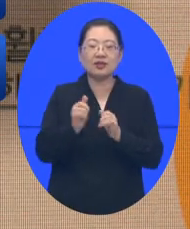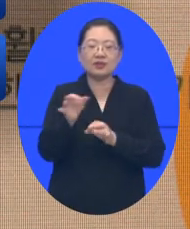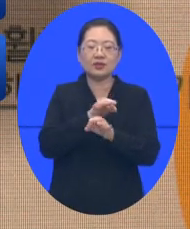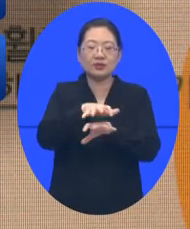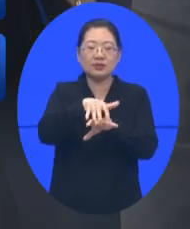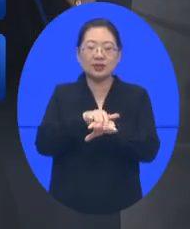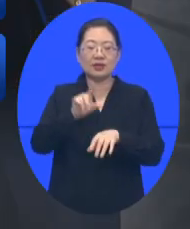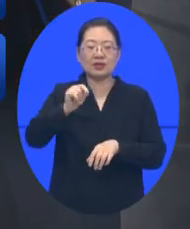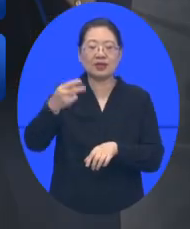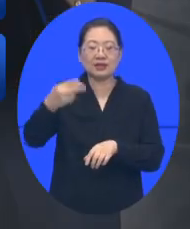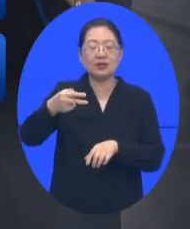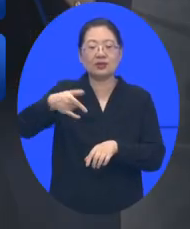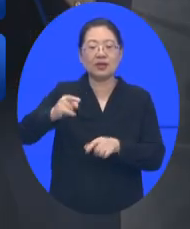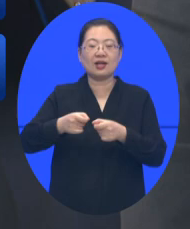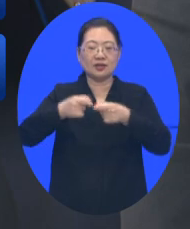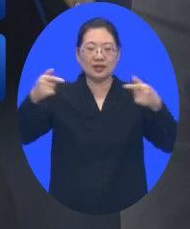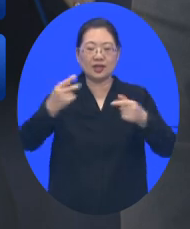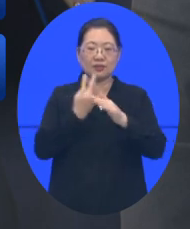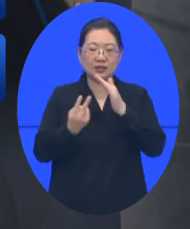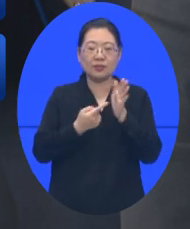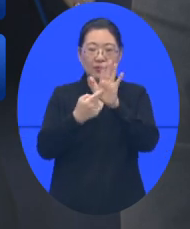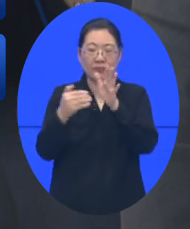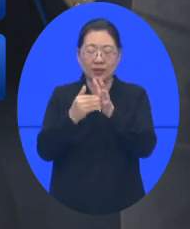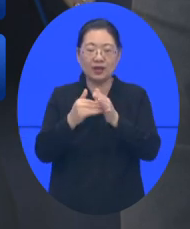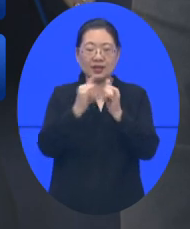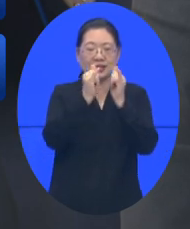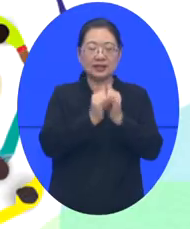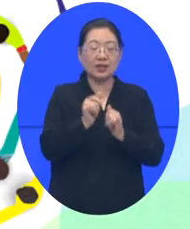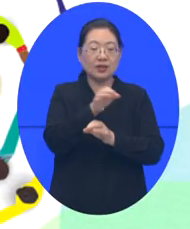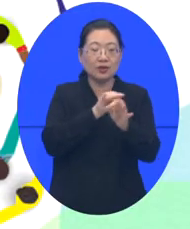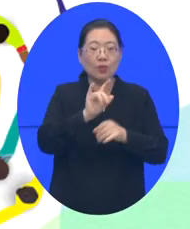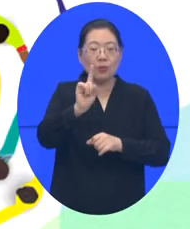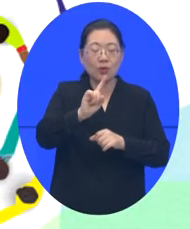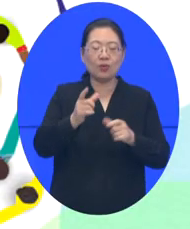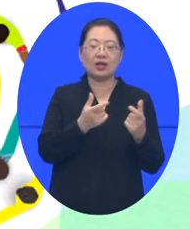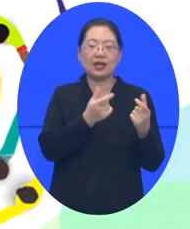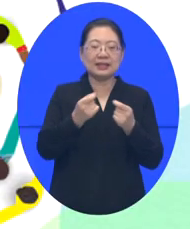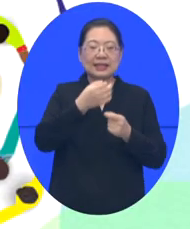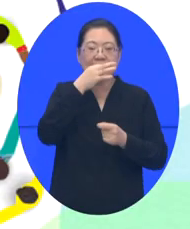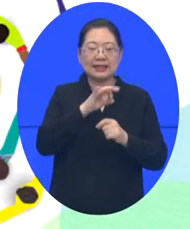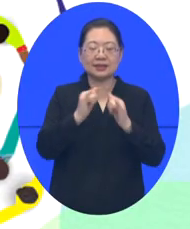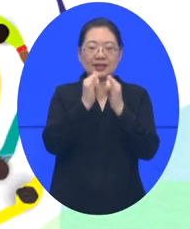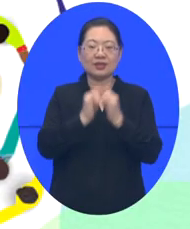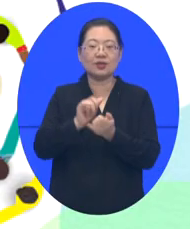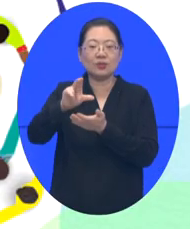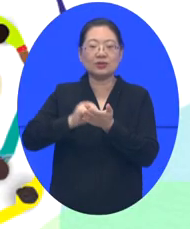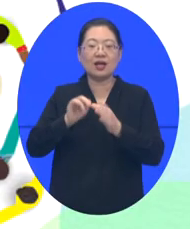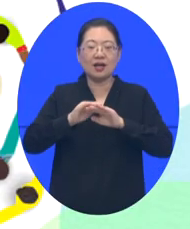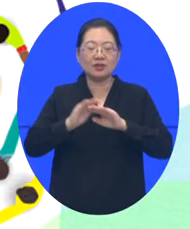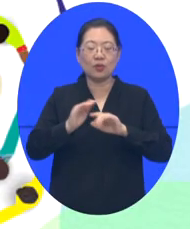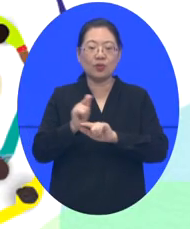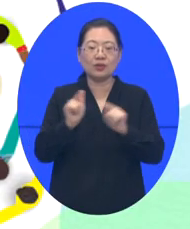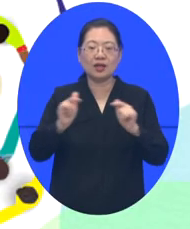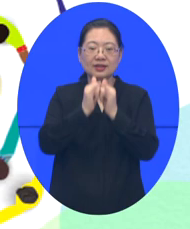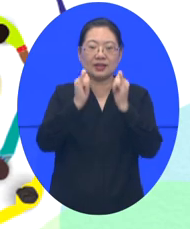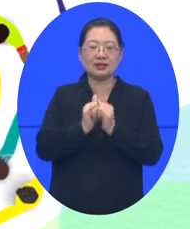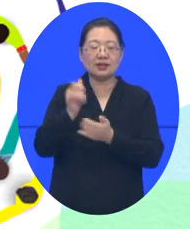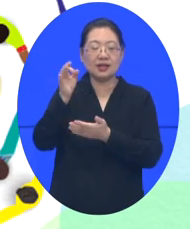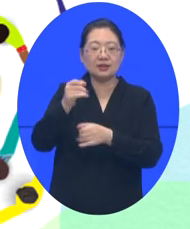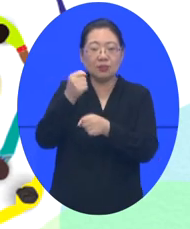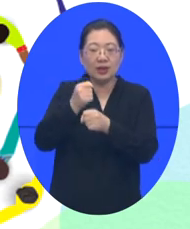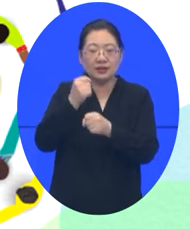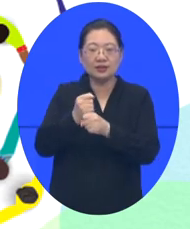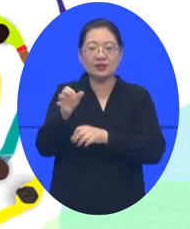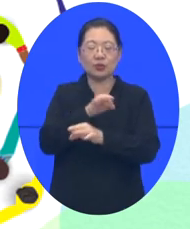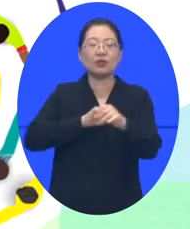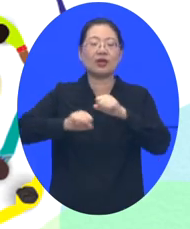사회적 경제 조직 12,000개 확대 등의 비전을 제시했습니다. 사회적 경제는 공동의 이익과 사회적 문제 해소 등